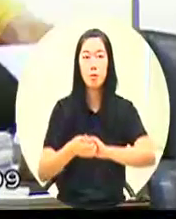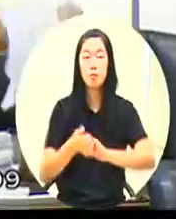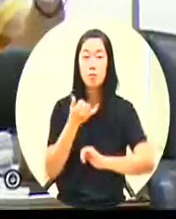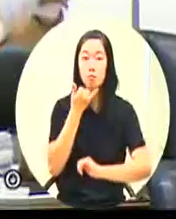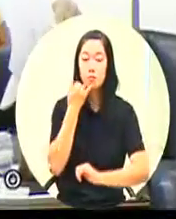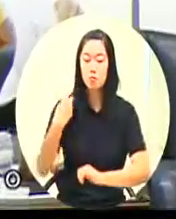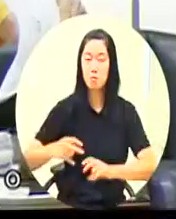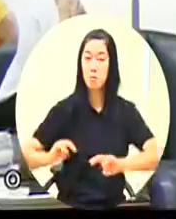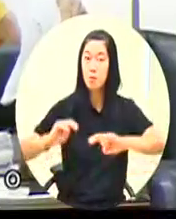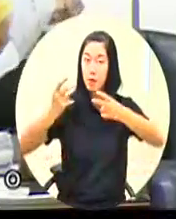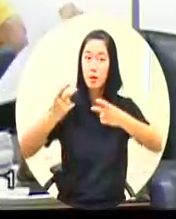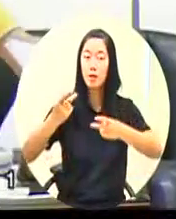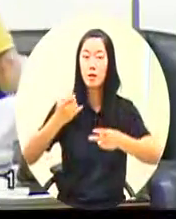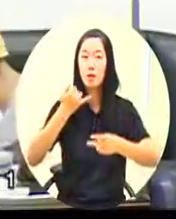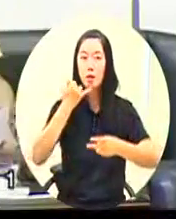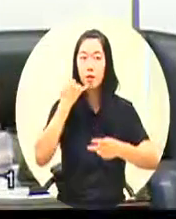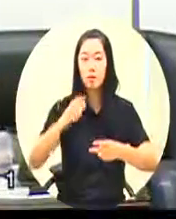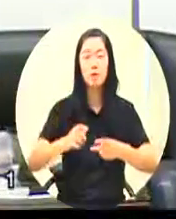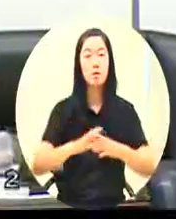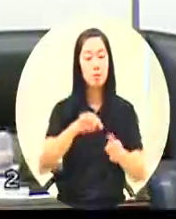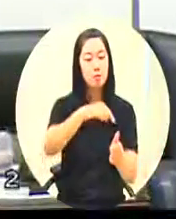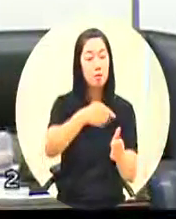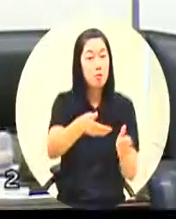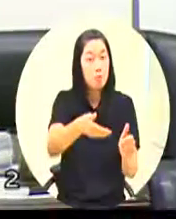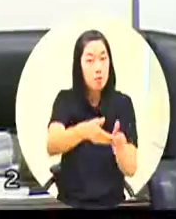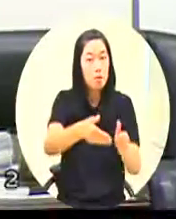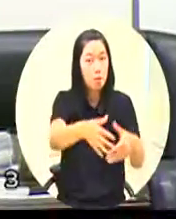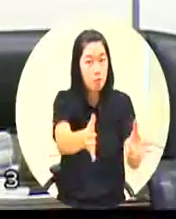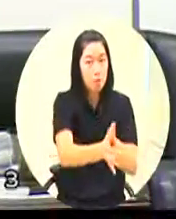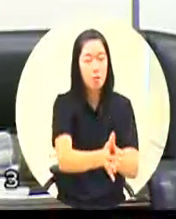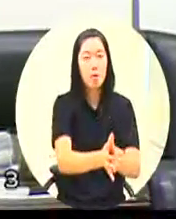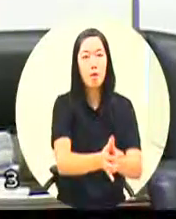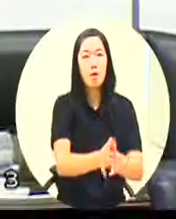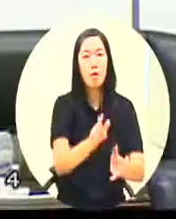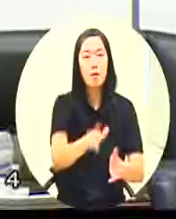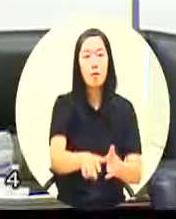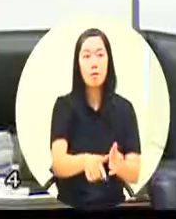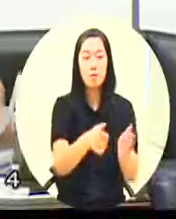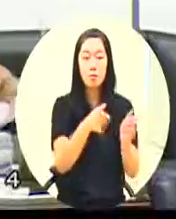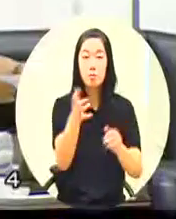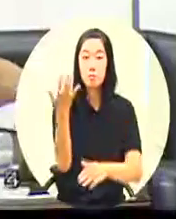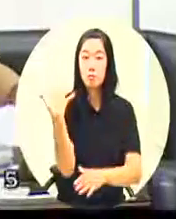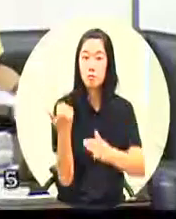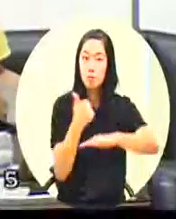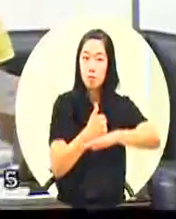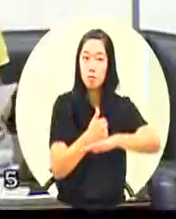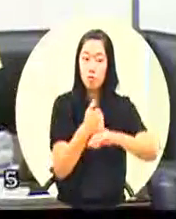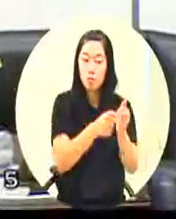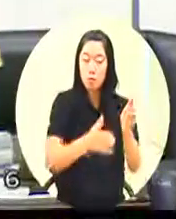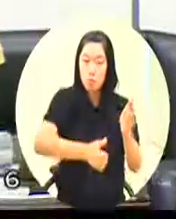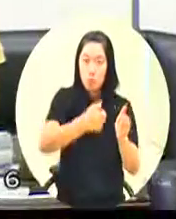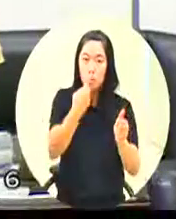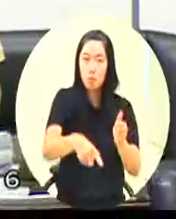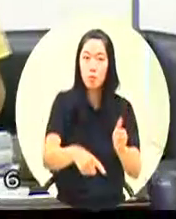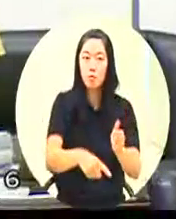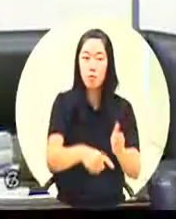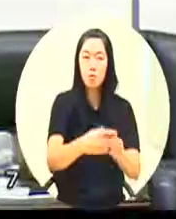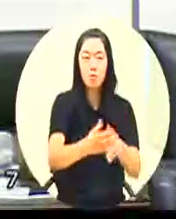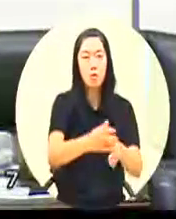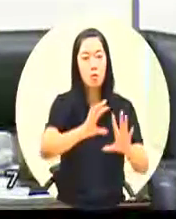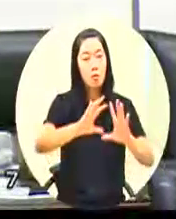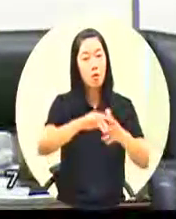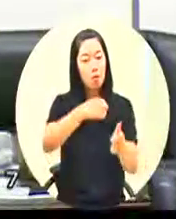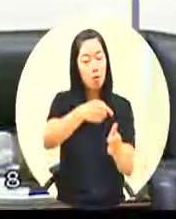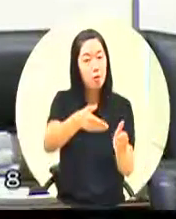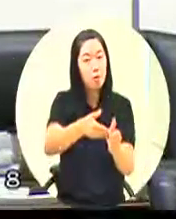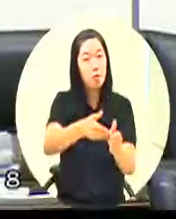以向下跟教育部，你也是曾经担任过教育部次长的嘛，好好的去跟教育部的长官沟通